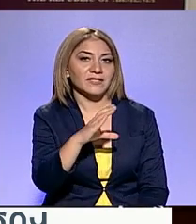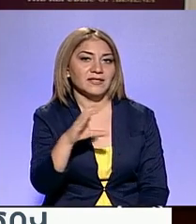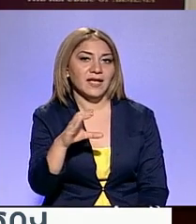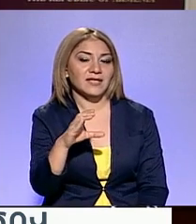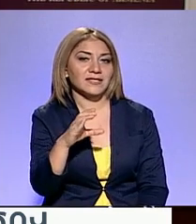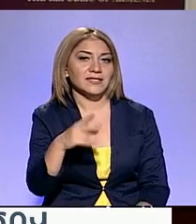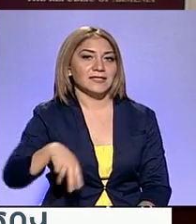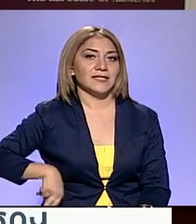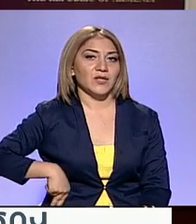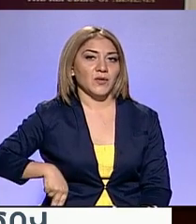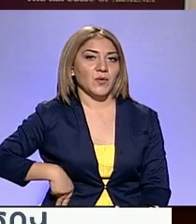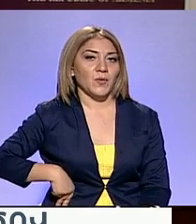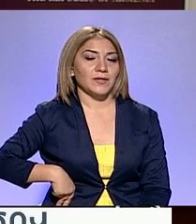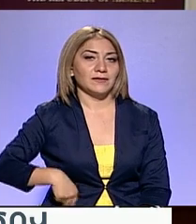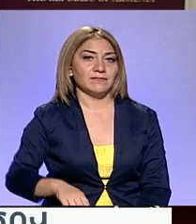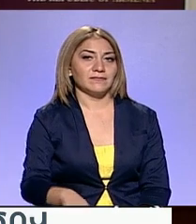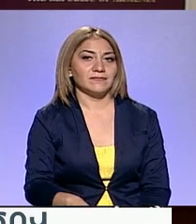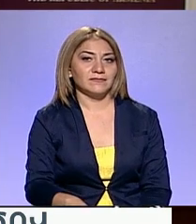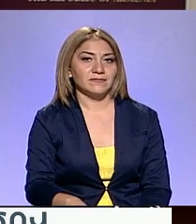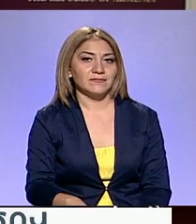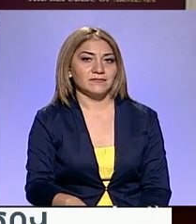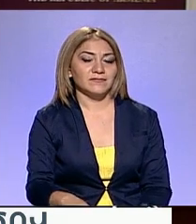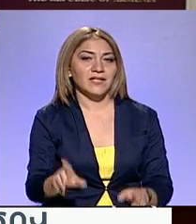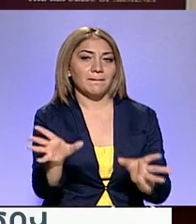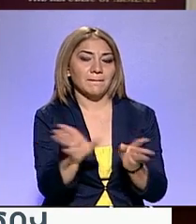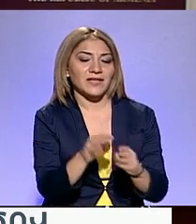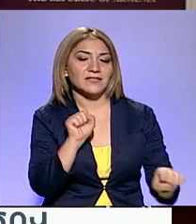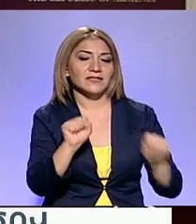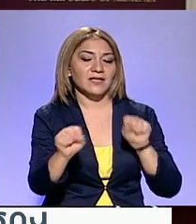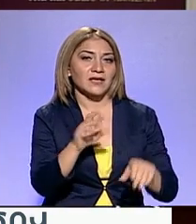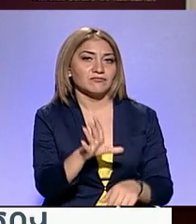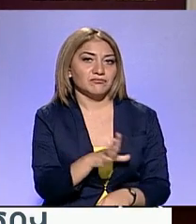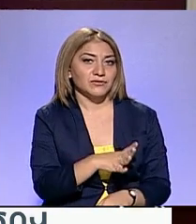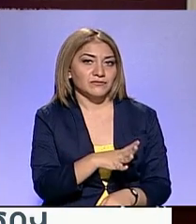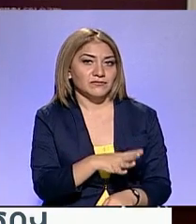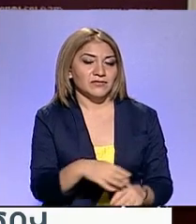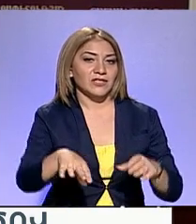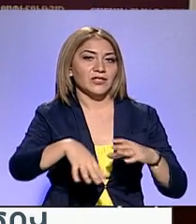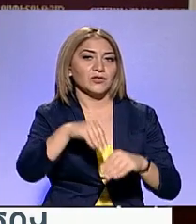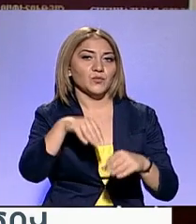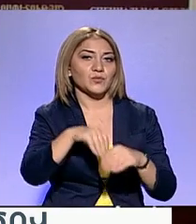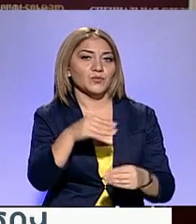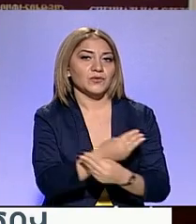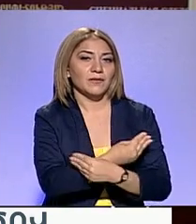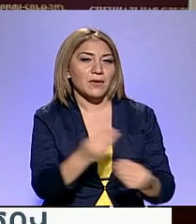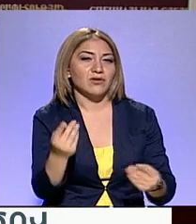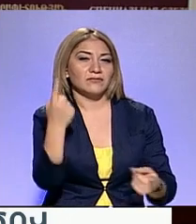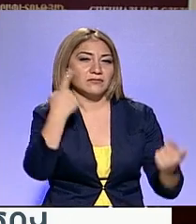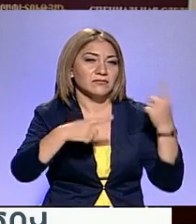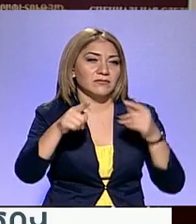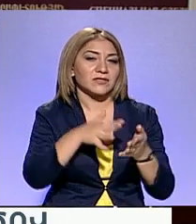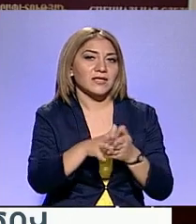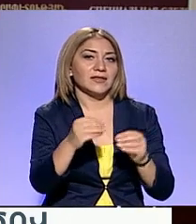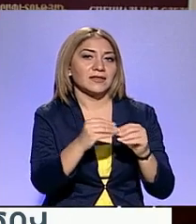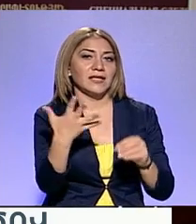սուպերմարկետների ցանցի տնօրենի կողմից, ով համատեղ կազմակերպել է շտաբի պետի հետ ընտրությունների անցկացման գործընթացը, ներդրվել